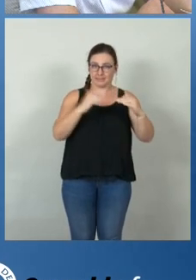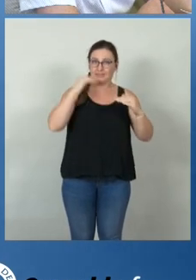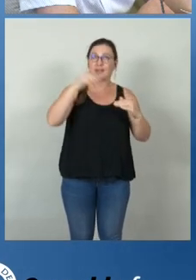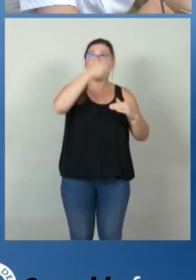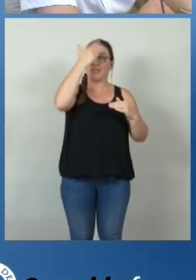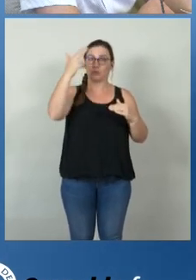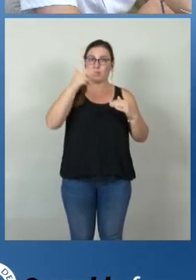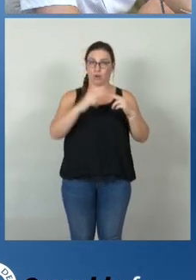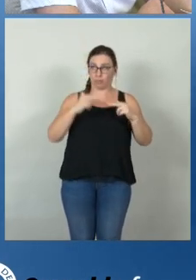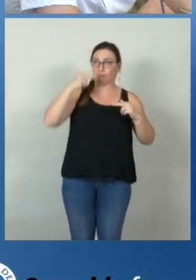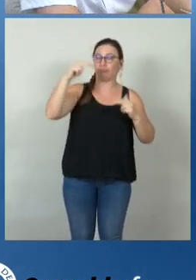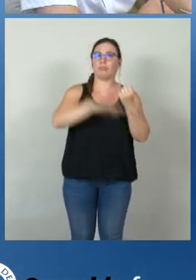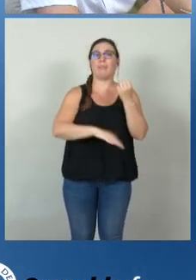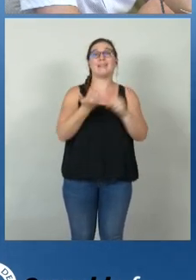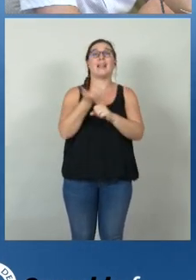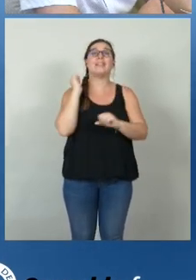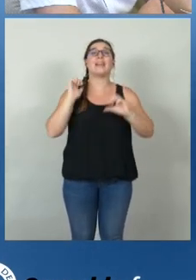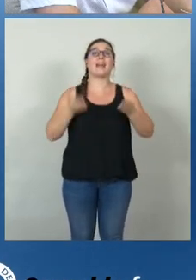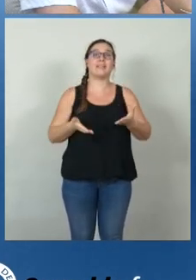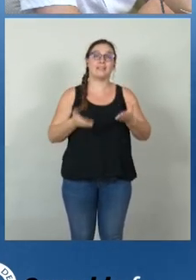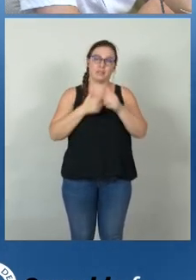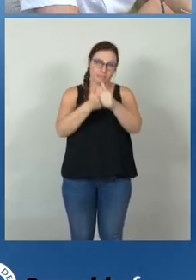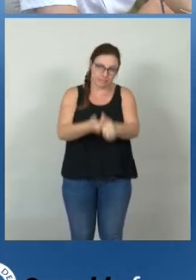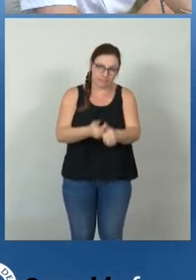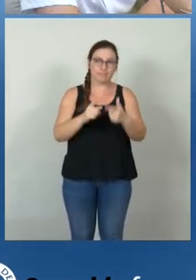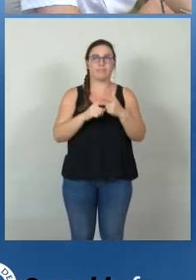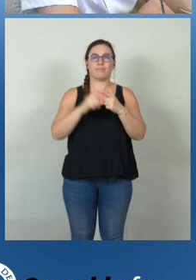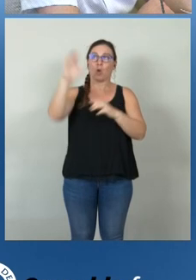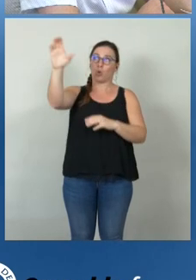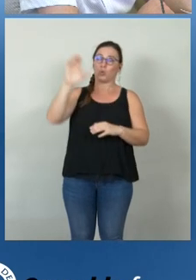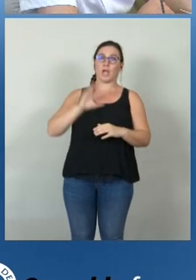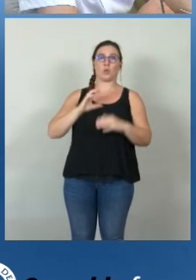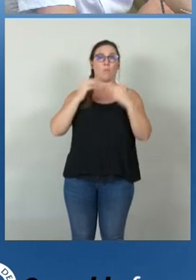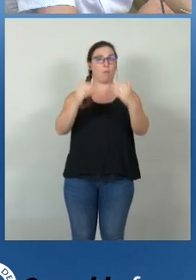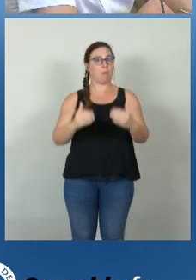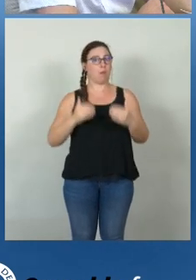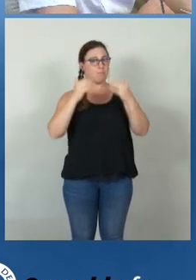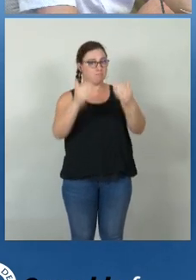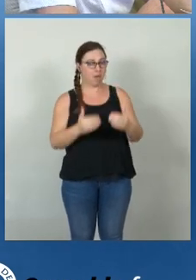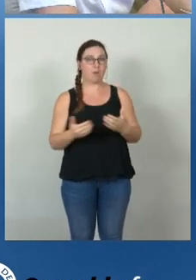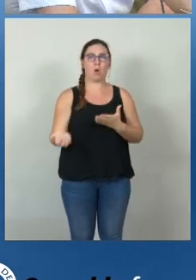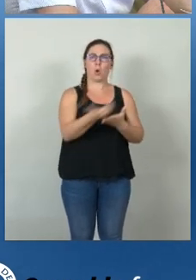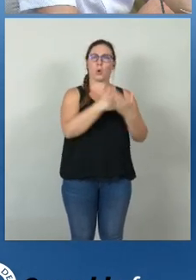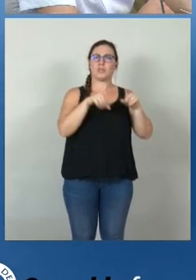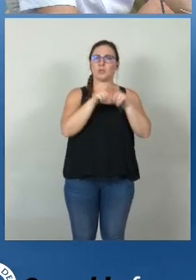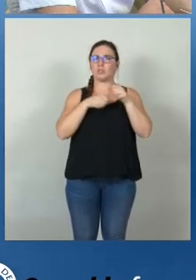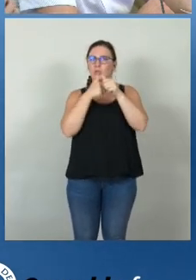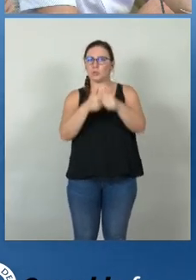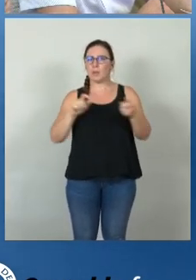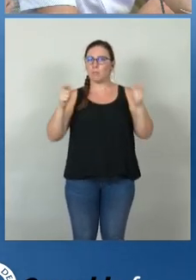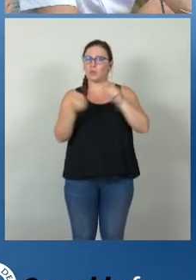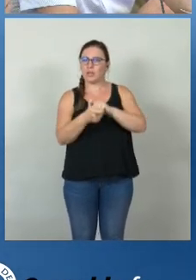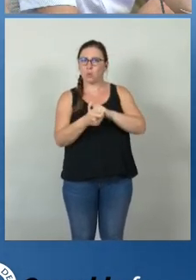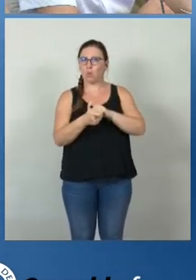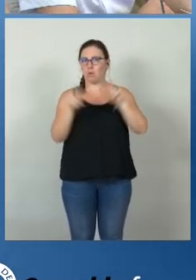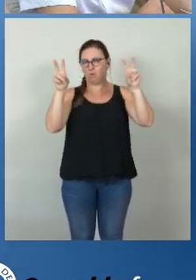des bases de l'an dernier les dotations sont stables les recettes liées aux mutations restent à un